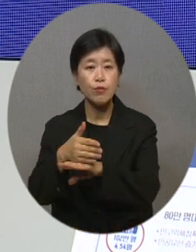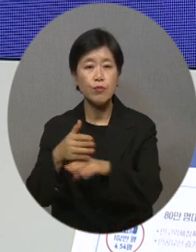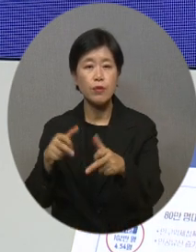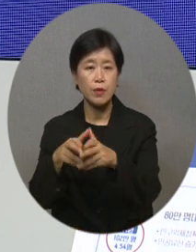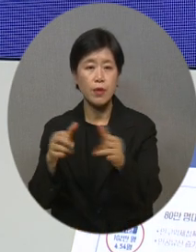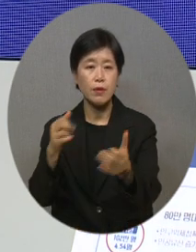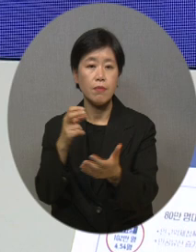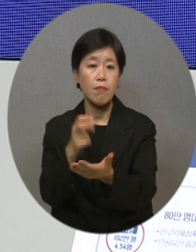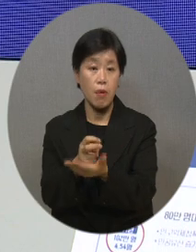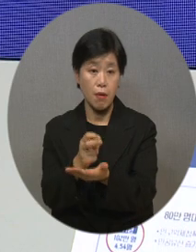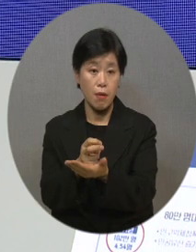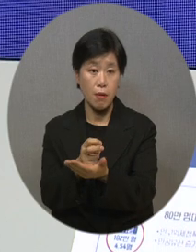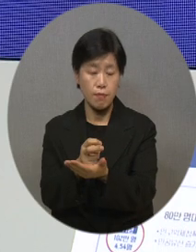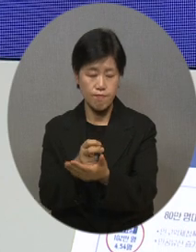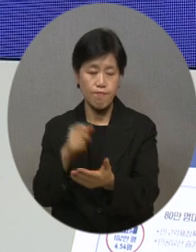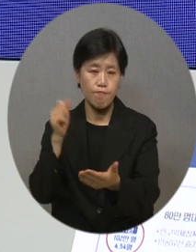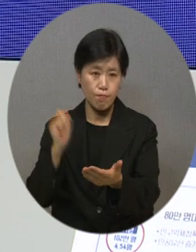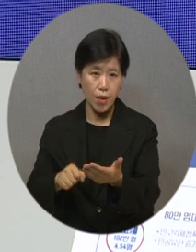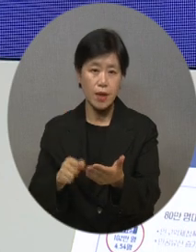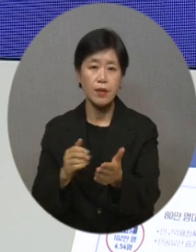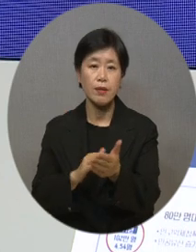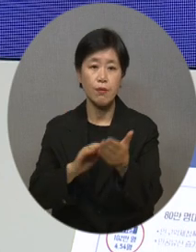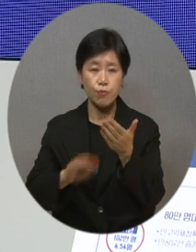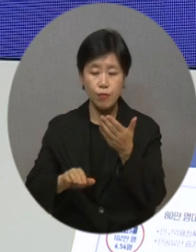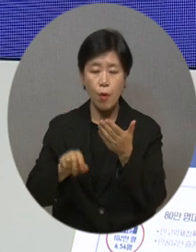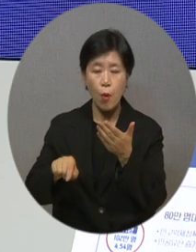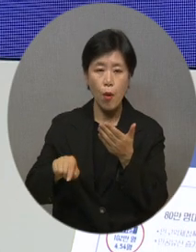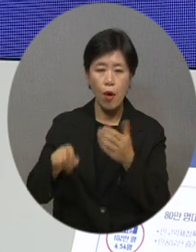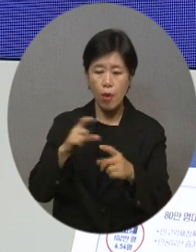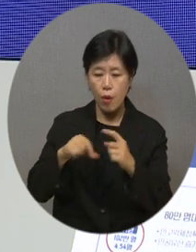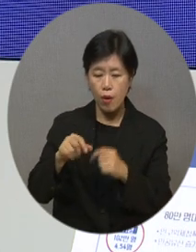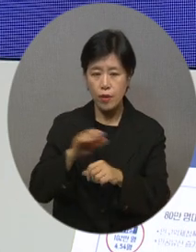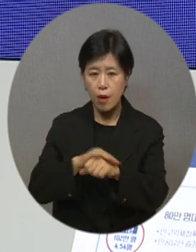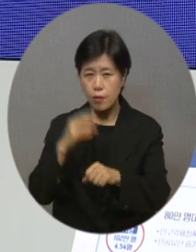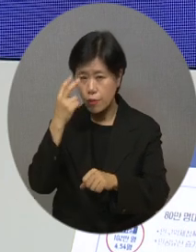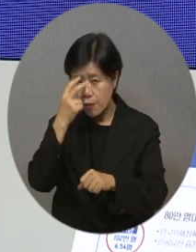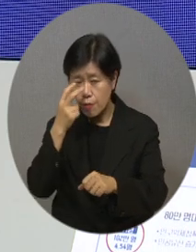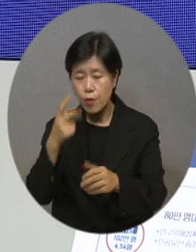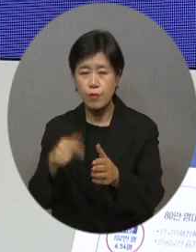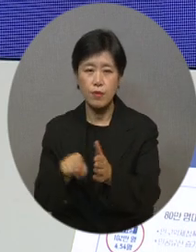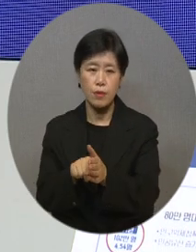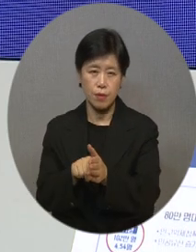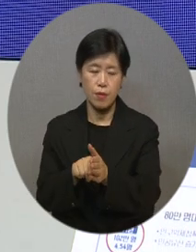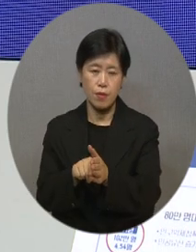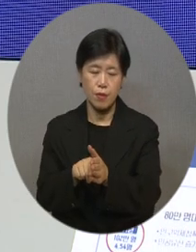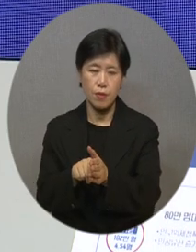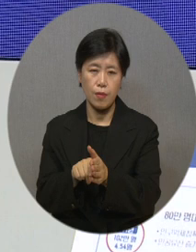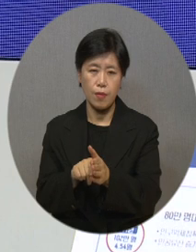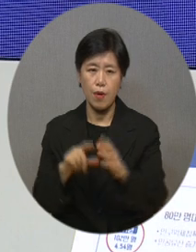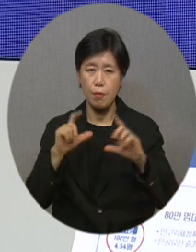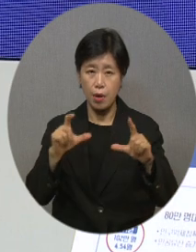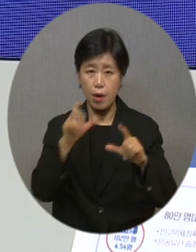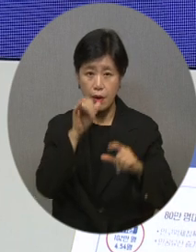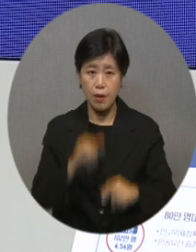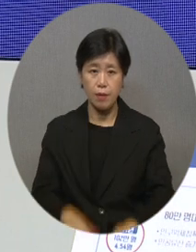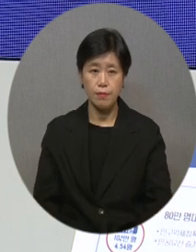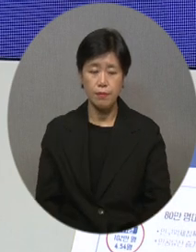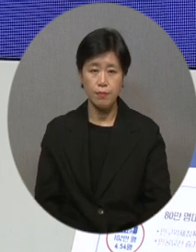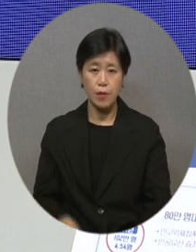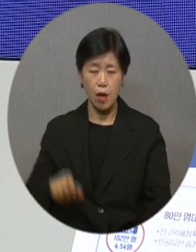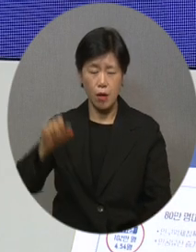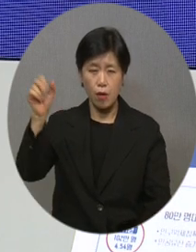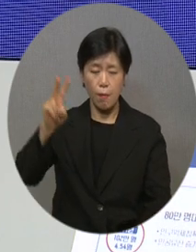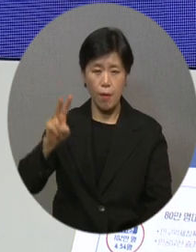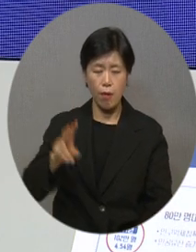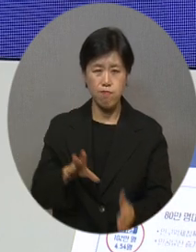만들어져가지고 이 발달장애인 잘 돌보도록 그렇게 되어 있습니다. 특히 발달장애인 도전적 행동을 많이 하잖아요. 그렇기 때문에 지난번에